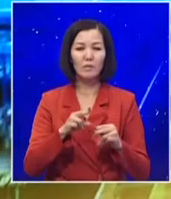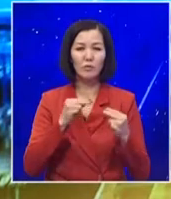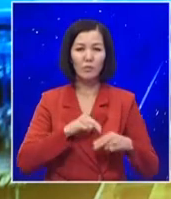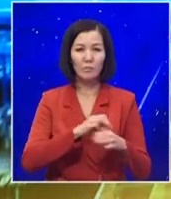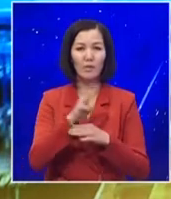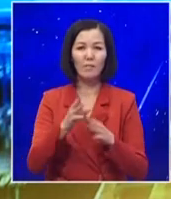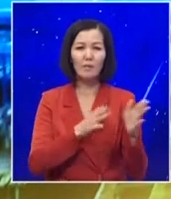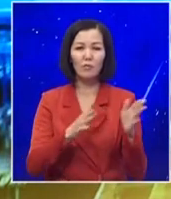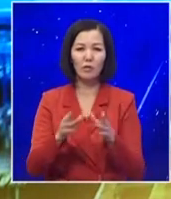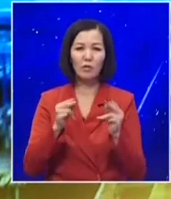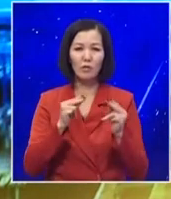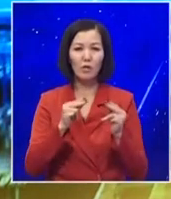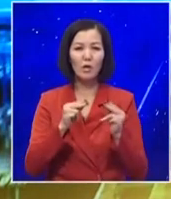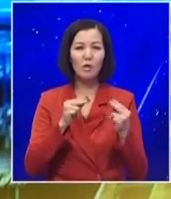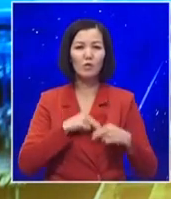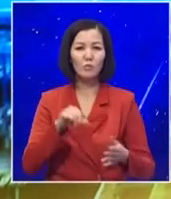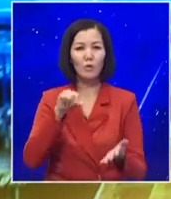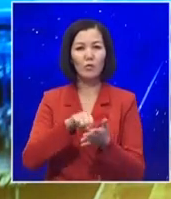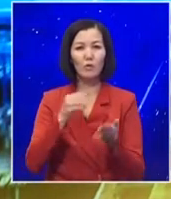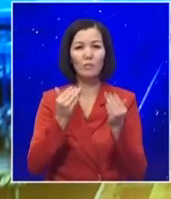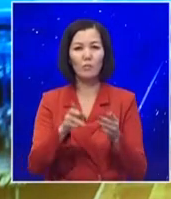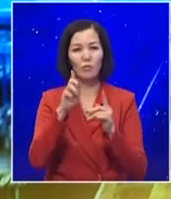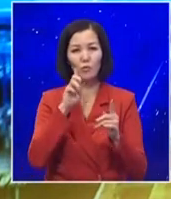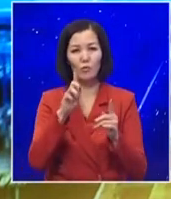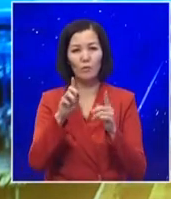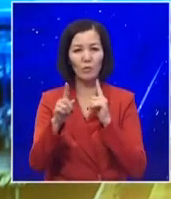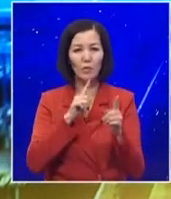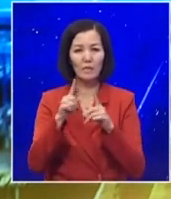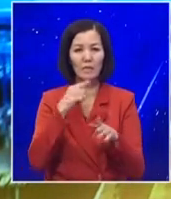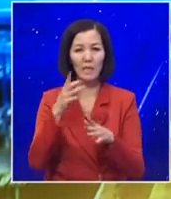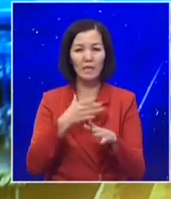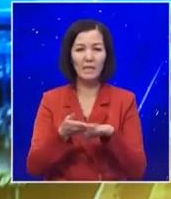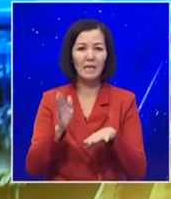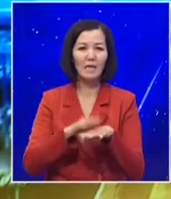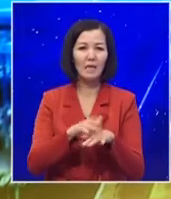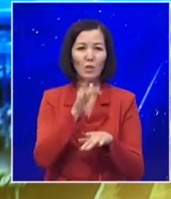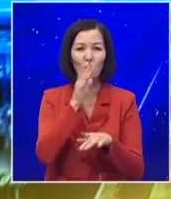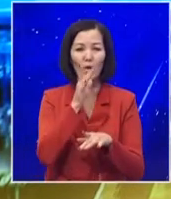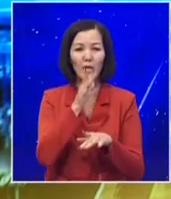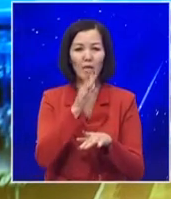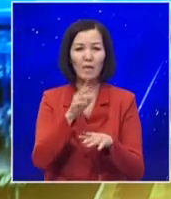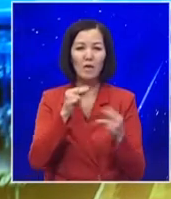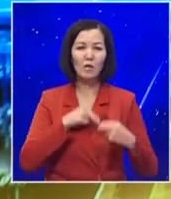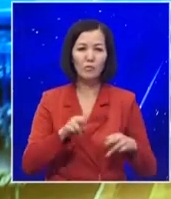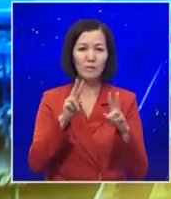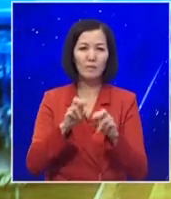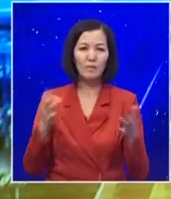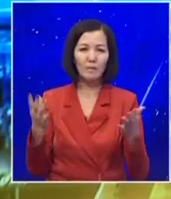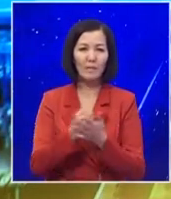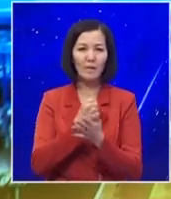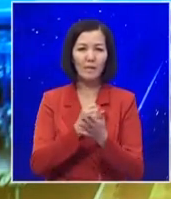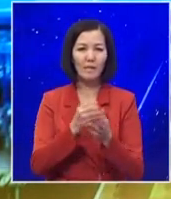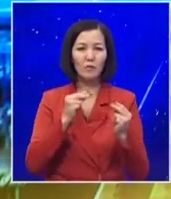орналасқан. Бұл туралы бүгін үкімет отырысында айтылды. Қиын және күрделі кезең пандемияға қарамастан екі қолға бір күрек тапқандарға